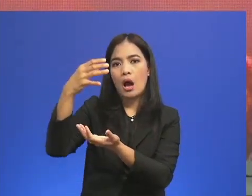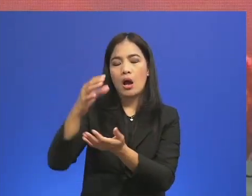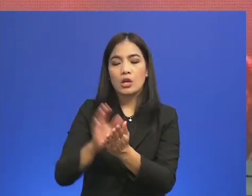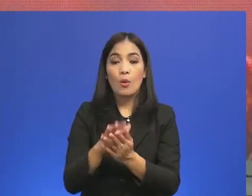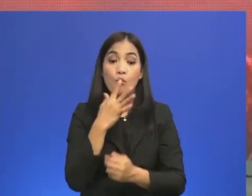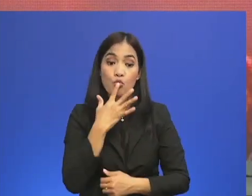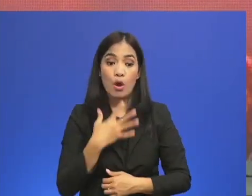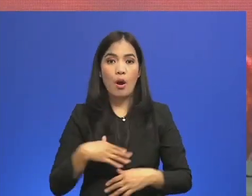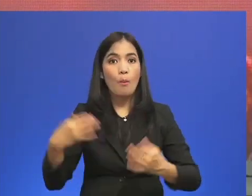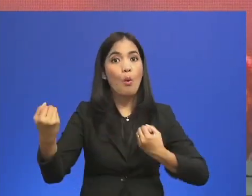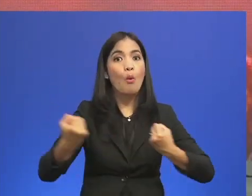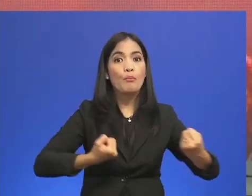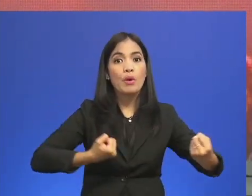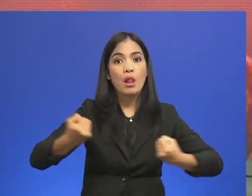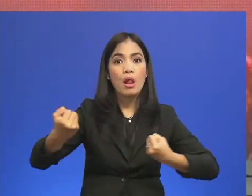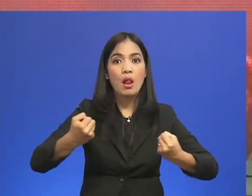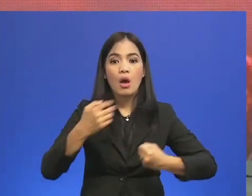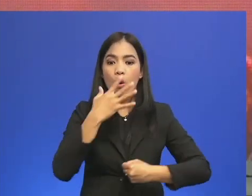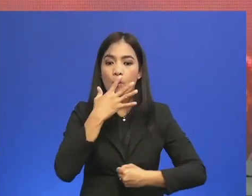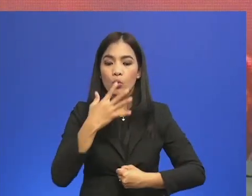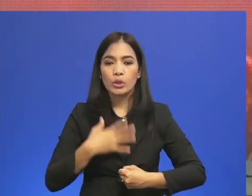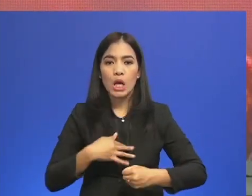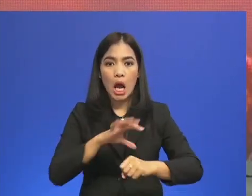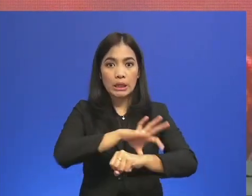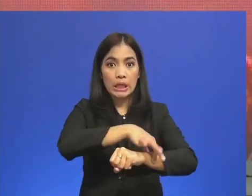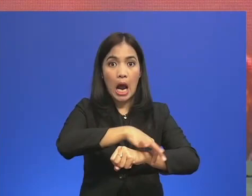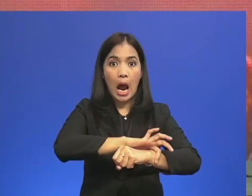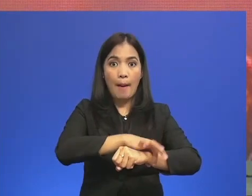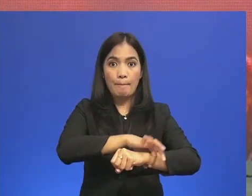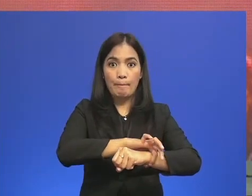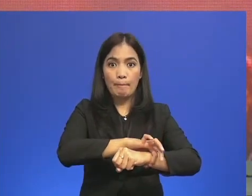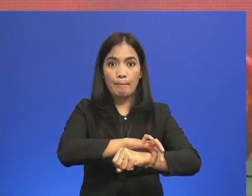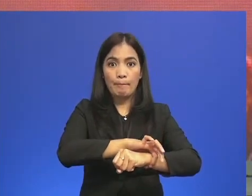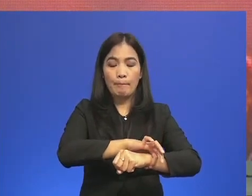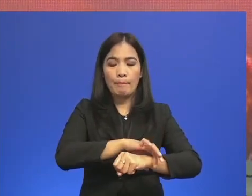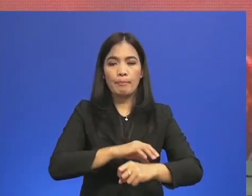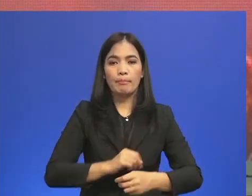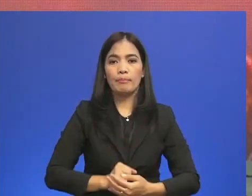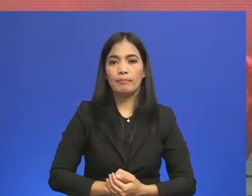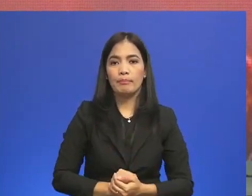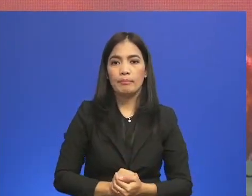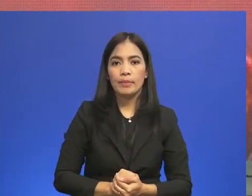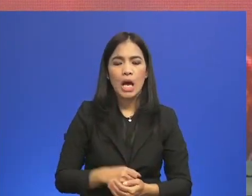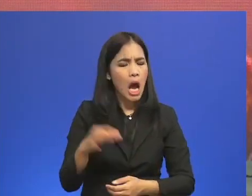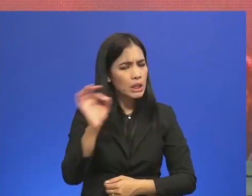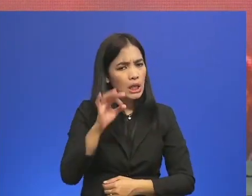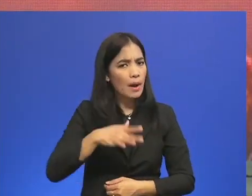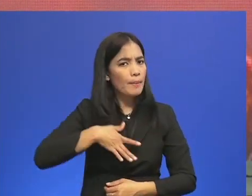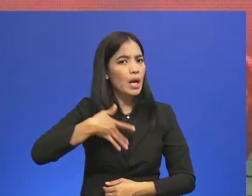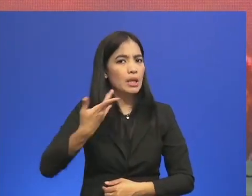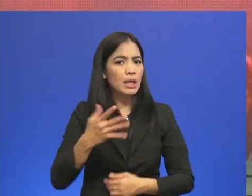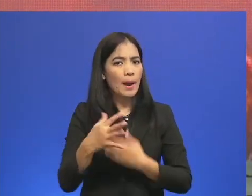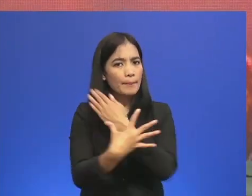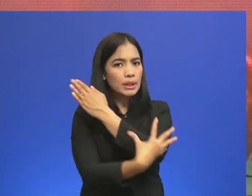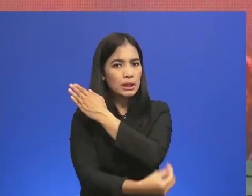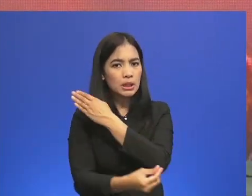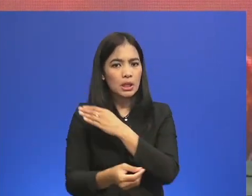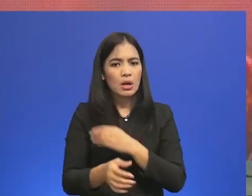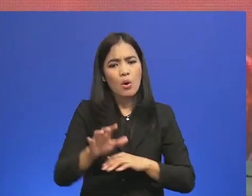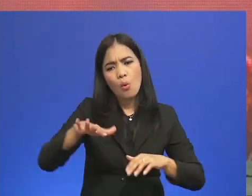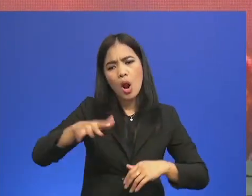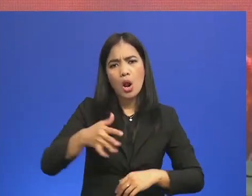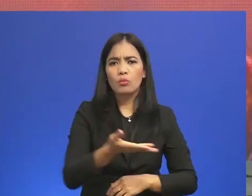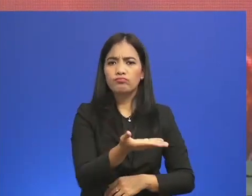mobil, merek arloji, ya. Jangan merasa miskin walaupun